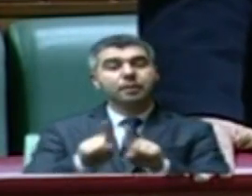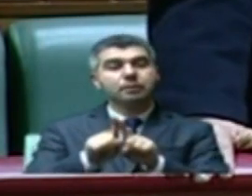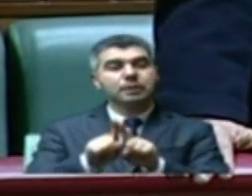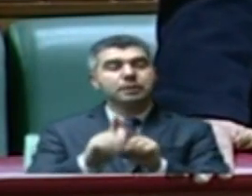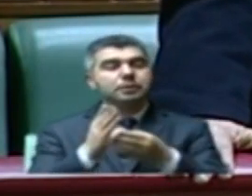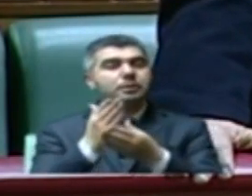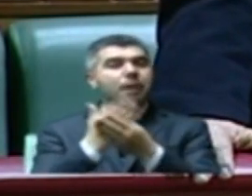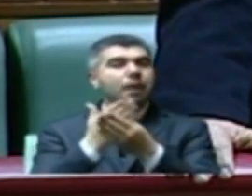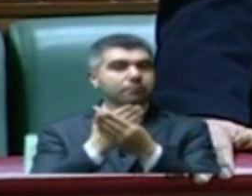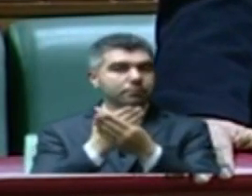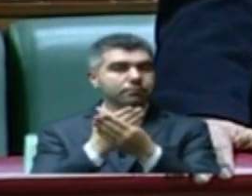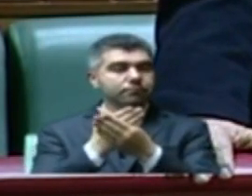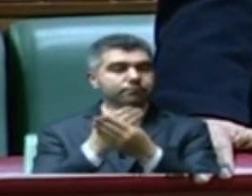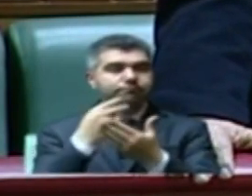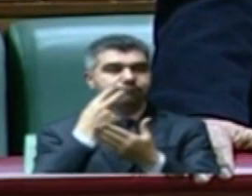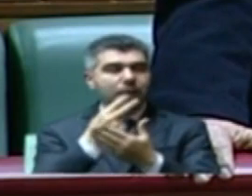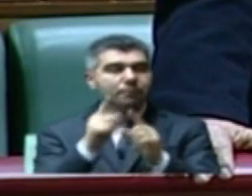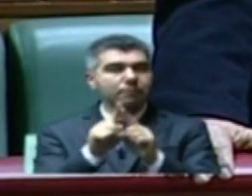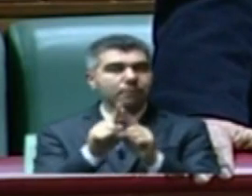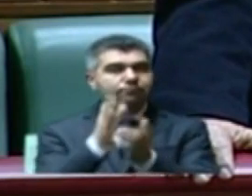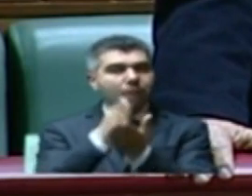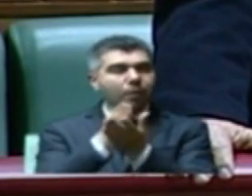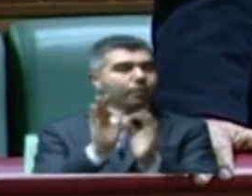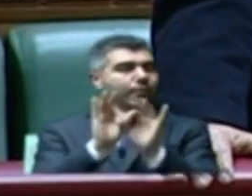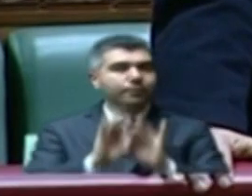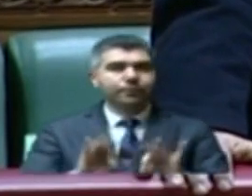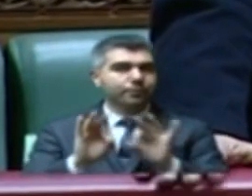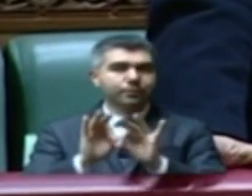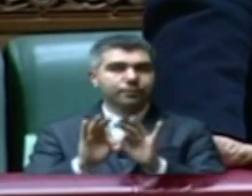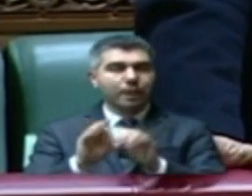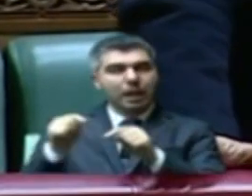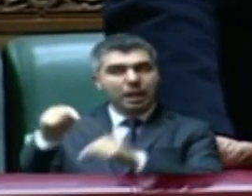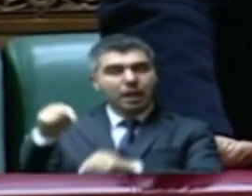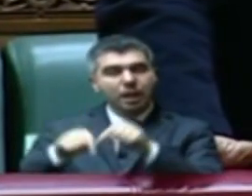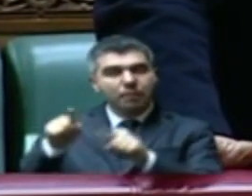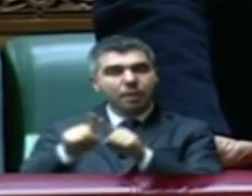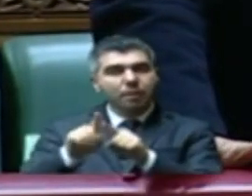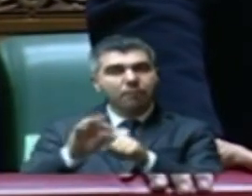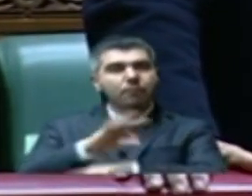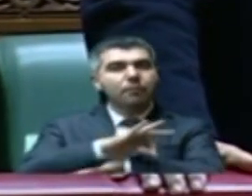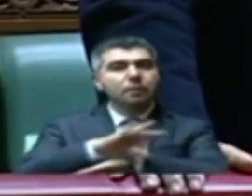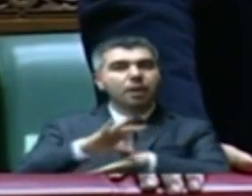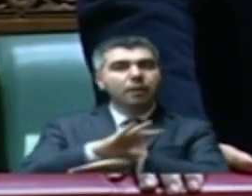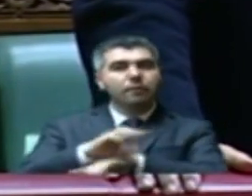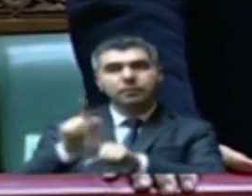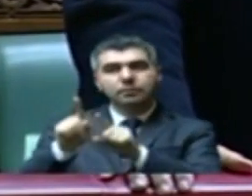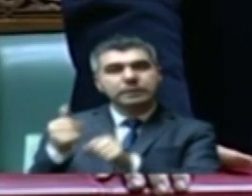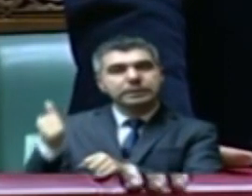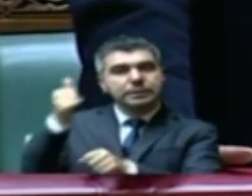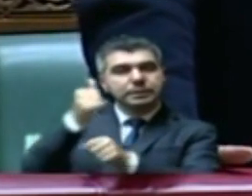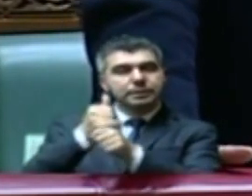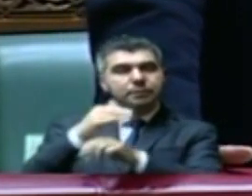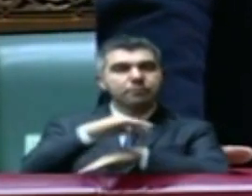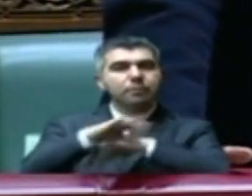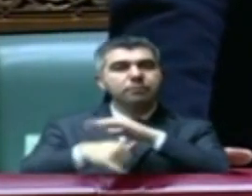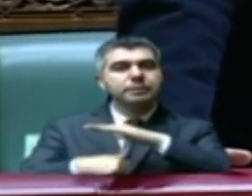الأسباب غير مقنعة نهائيا، خاصة وأن ممثل الإدارة يعينهم الحكومة، وبالتالي هناك